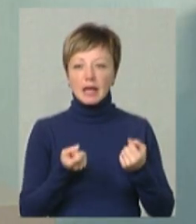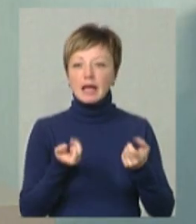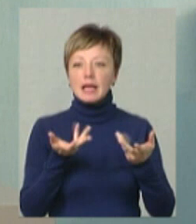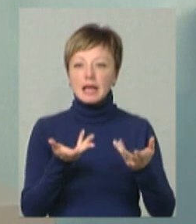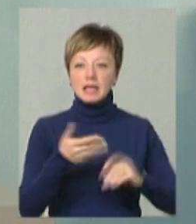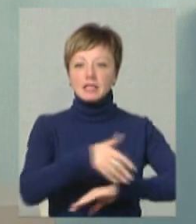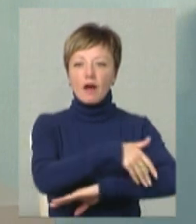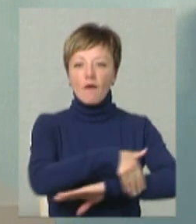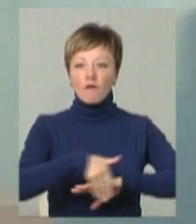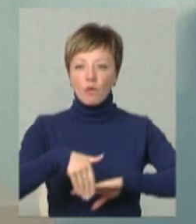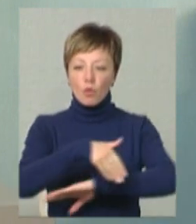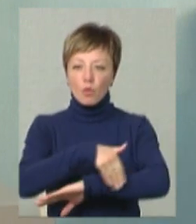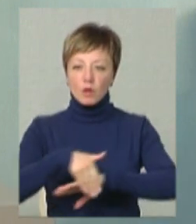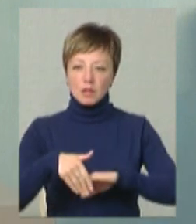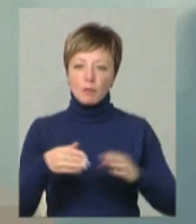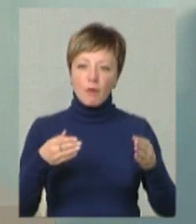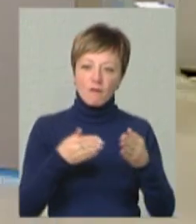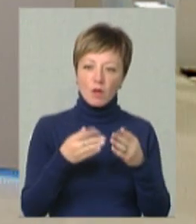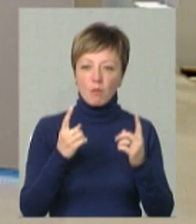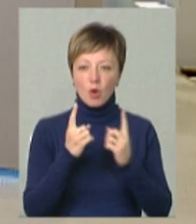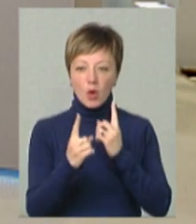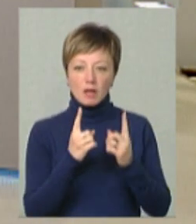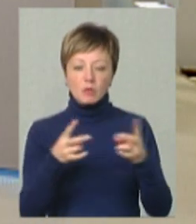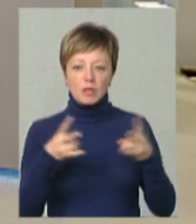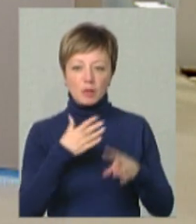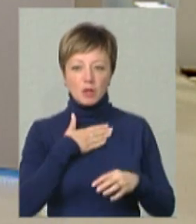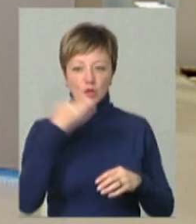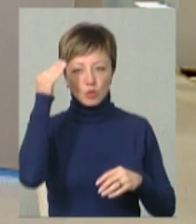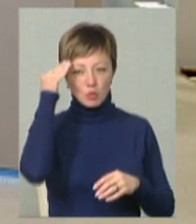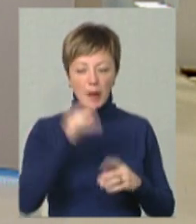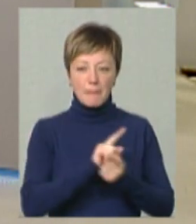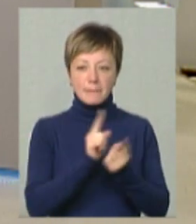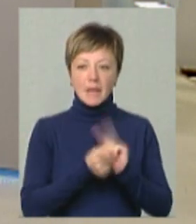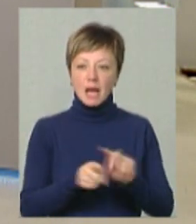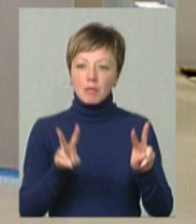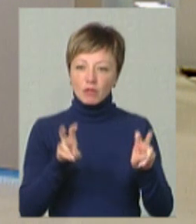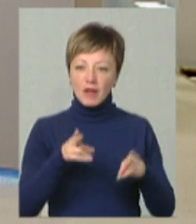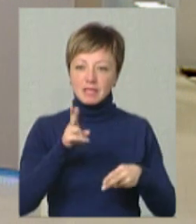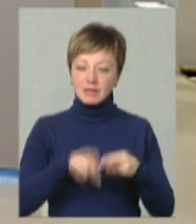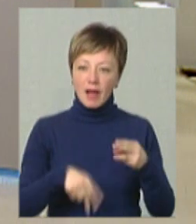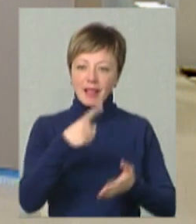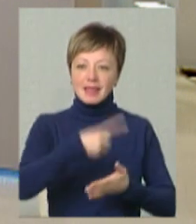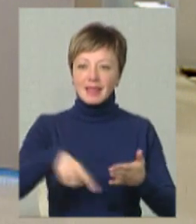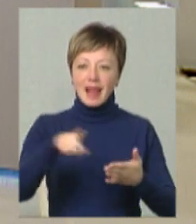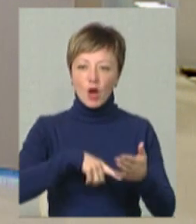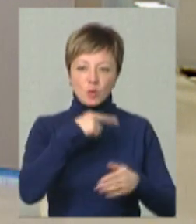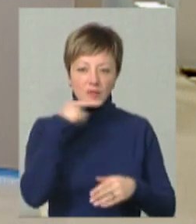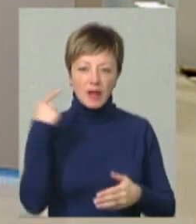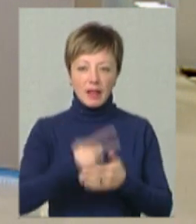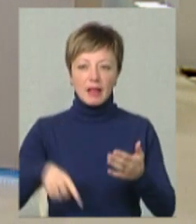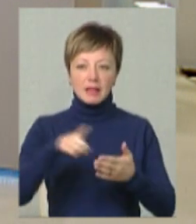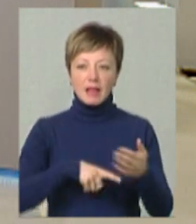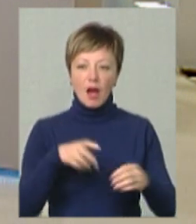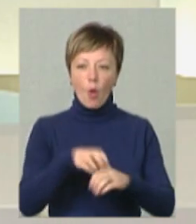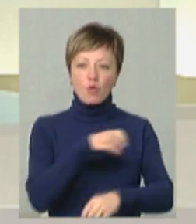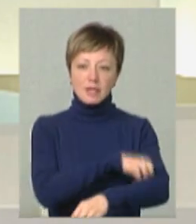кількість тих вулиць, провулків, проїздів, які потрібно, на нашу думку, перейменувати для завершення дерусифікації,